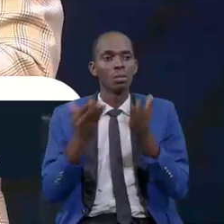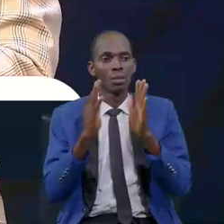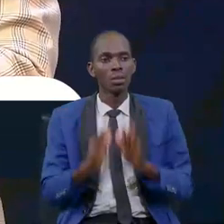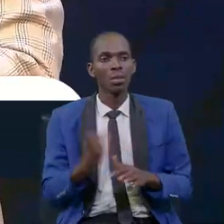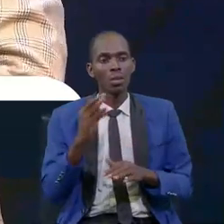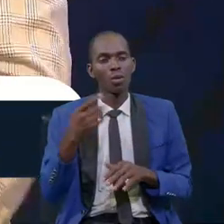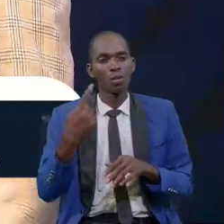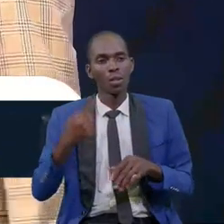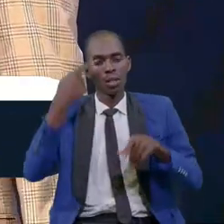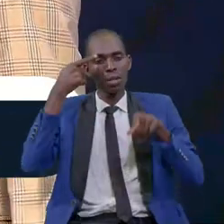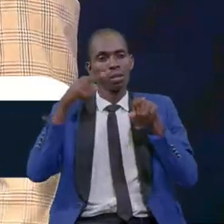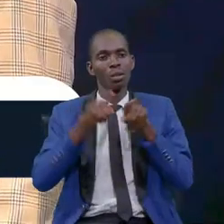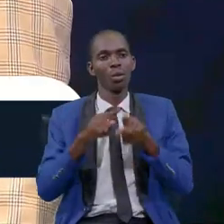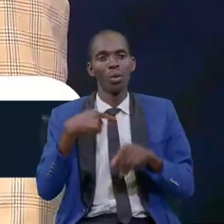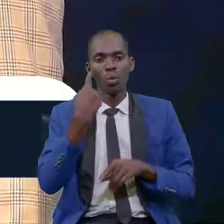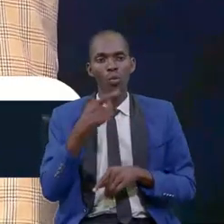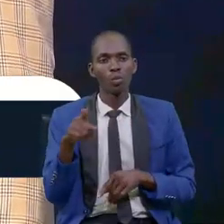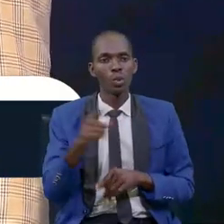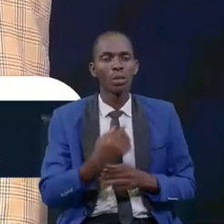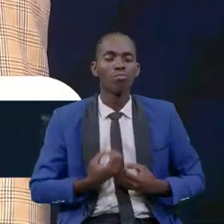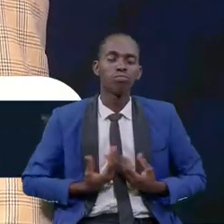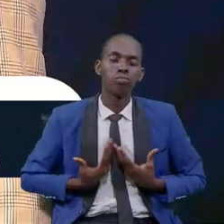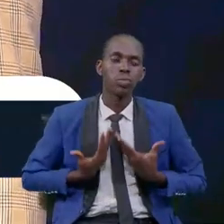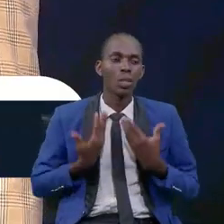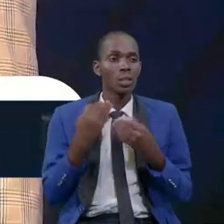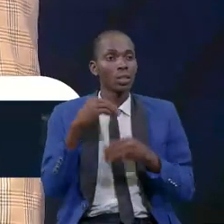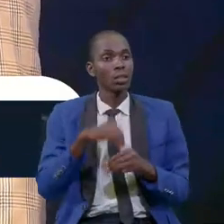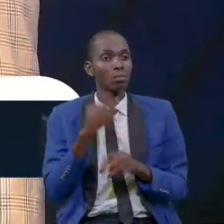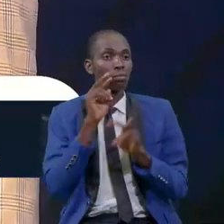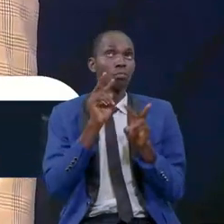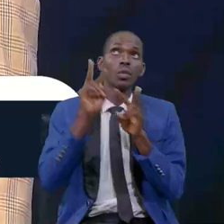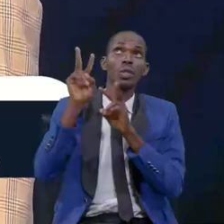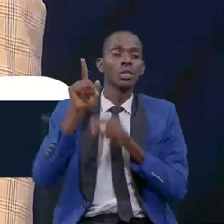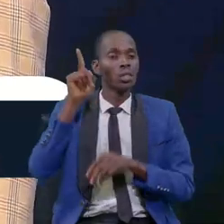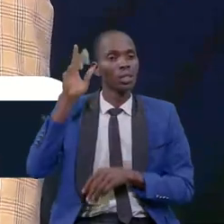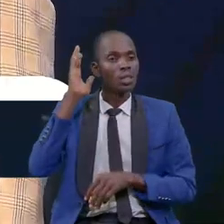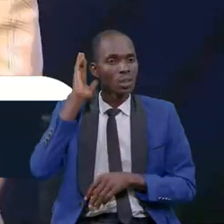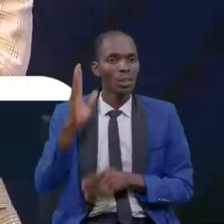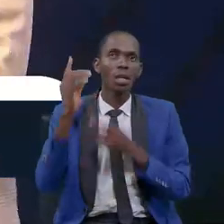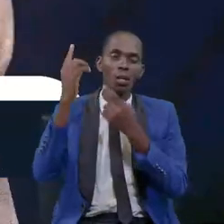que vous désirez, voici, il vient, dit l'Éternel